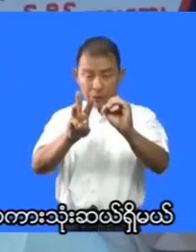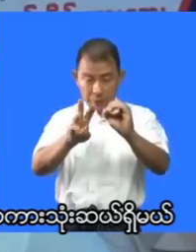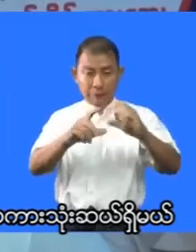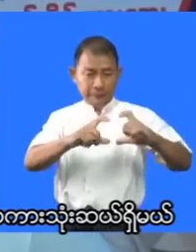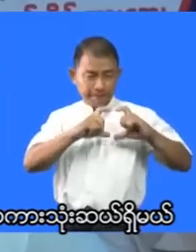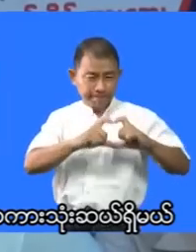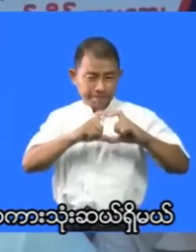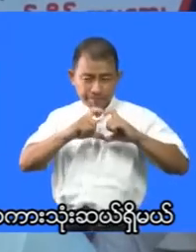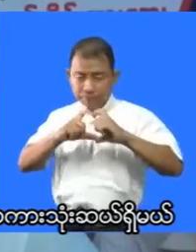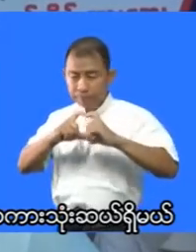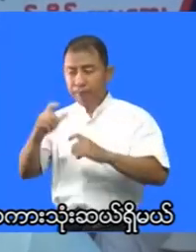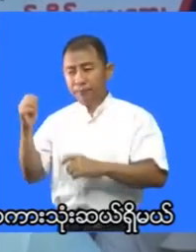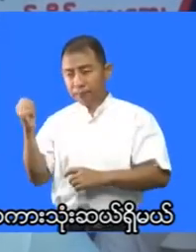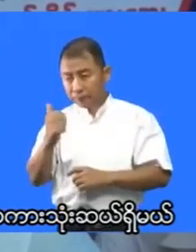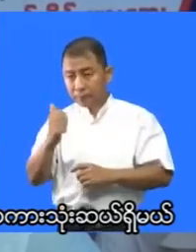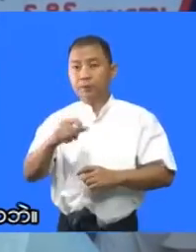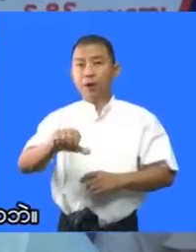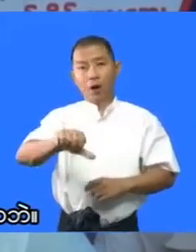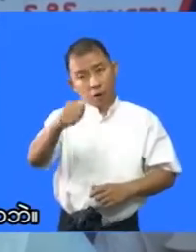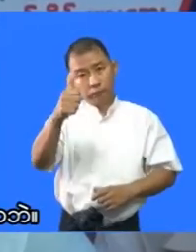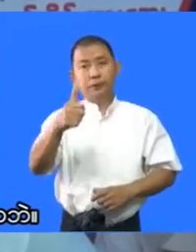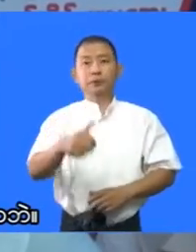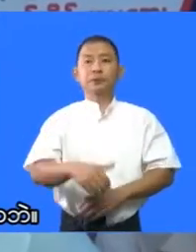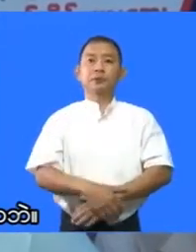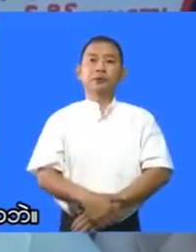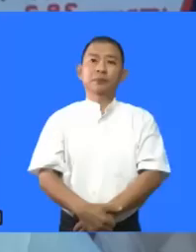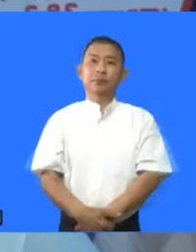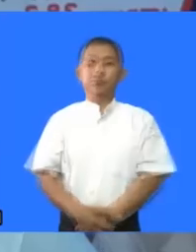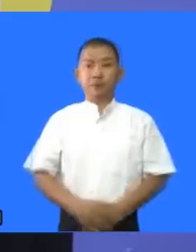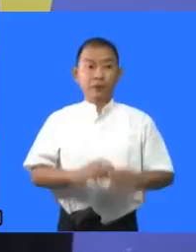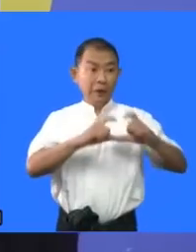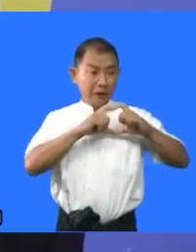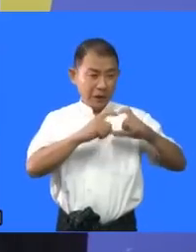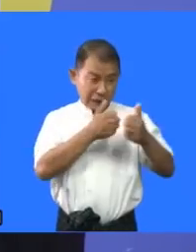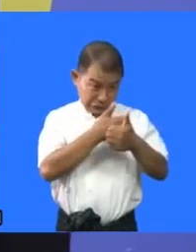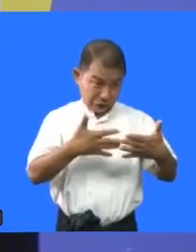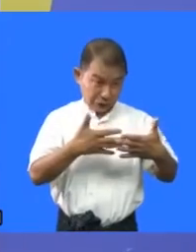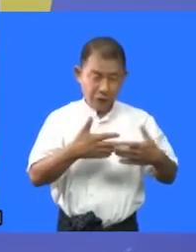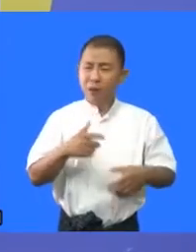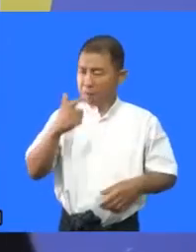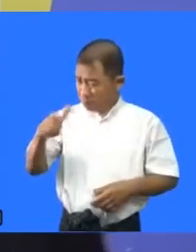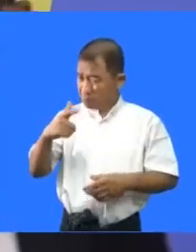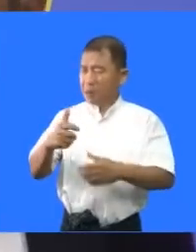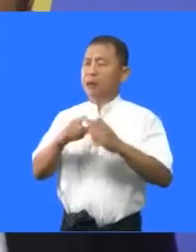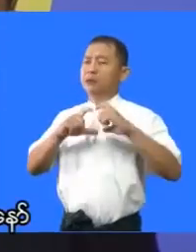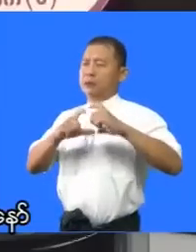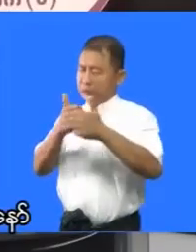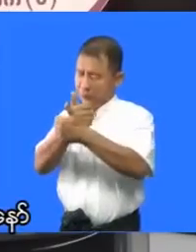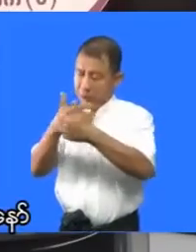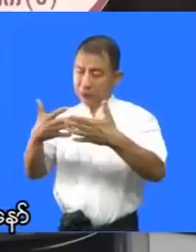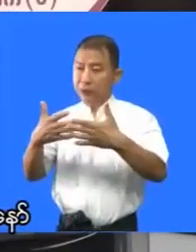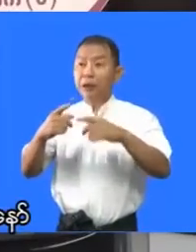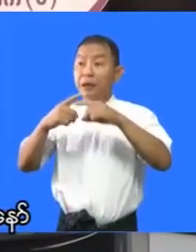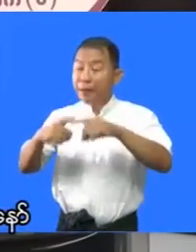ရုပ်ရှင်ကားရုပ်ရှင်ကားလည်းဥမာတနေ့မှာရုပ်ကား30တင်မယ်အဲ့ကား30လောက်အဲ့စိတ်ဓာတ်ကြီးတိုးတက်မှာပဲ စိတ်စေတနာပေါ့နော ်စိတ်စေတနာကအရေးကြီးတယ